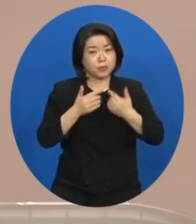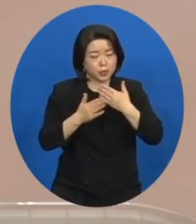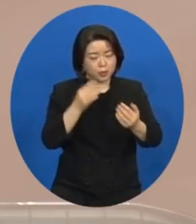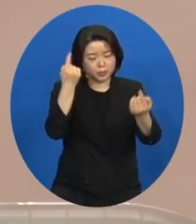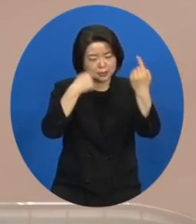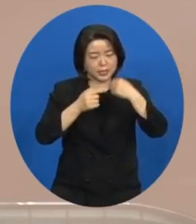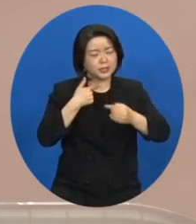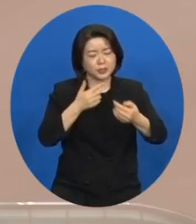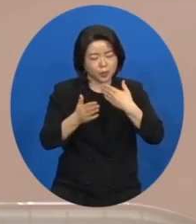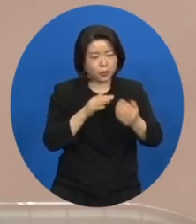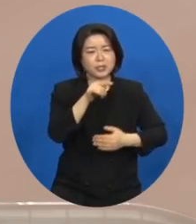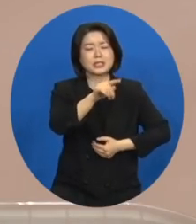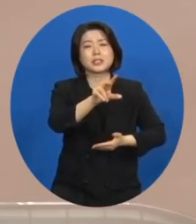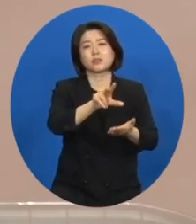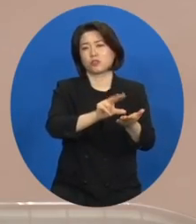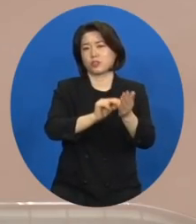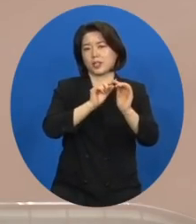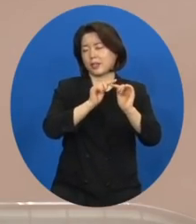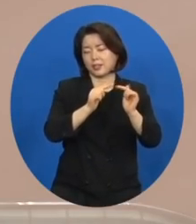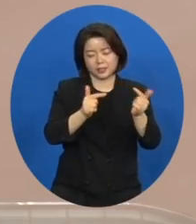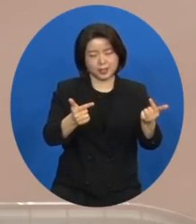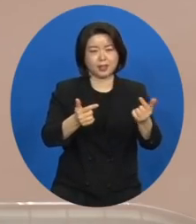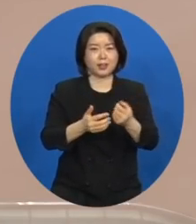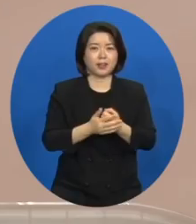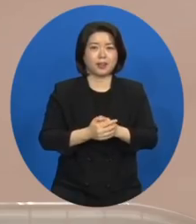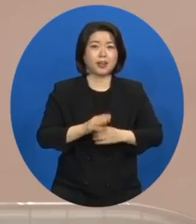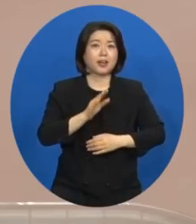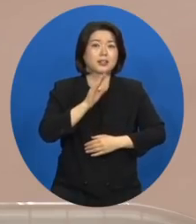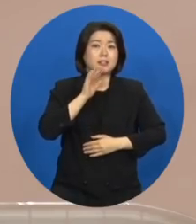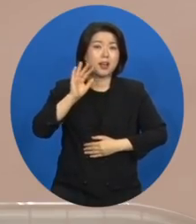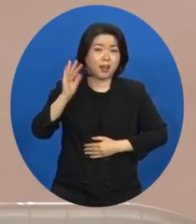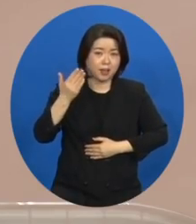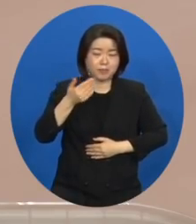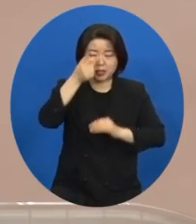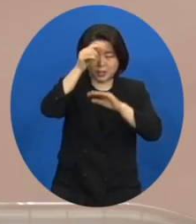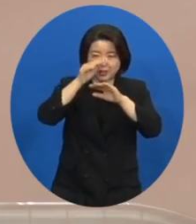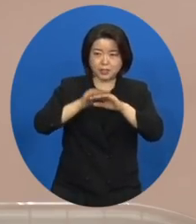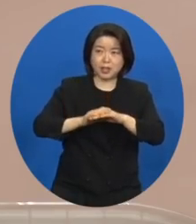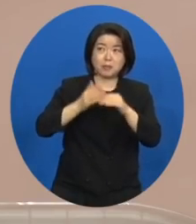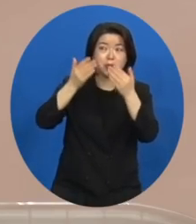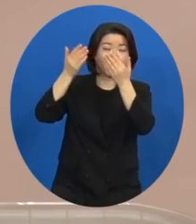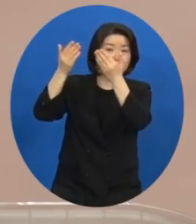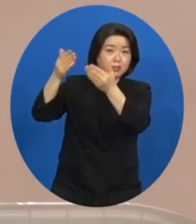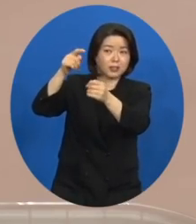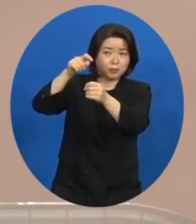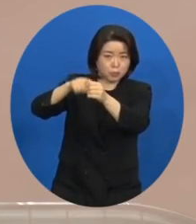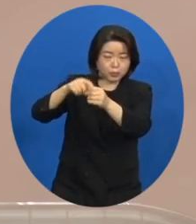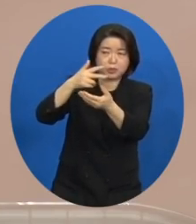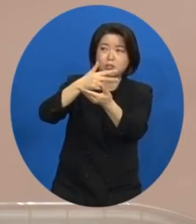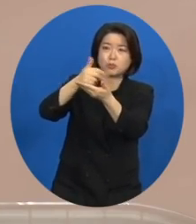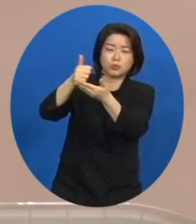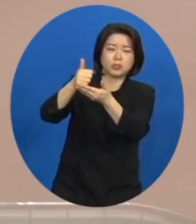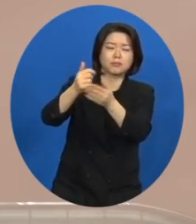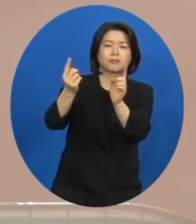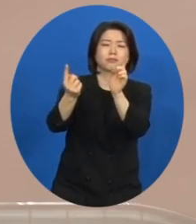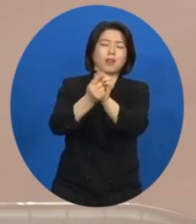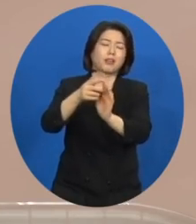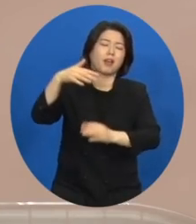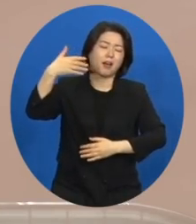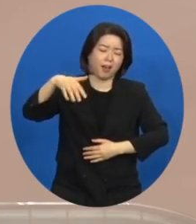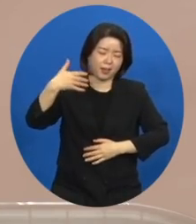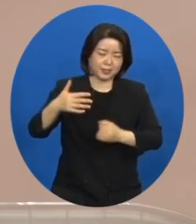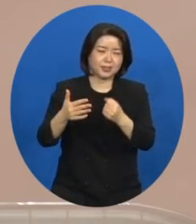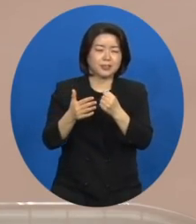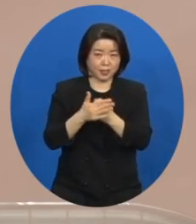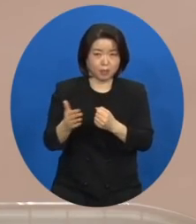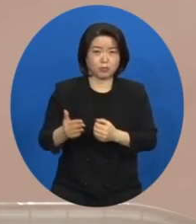것은 너의 문제가 아니야 참된 예배의 대상인 주님을 만나지 못해서 그런거 다